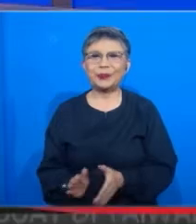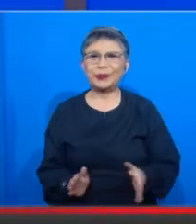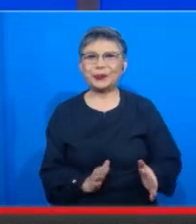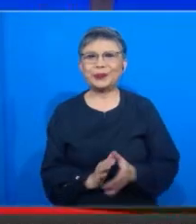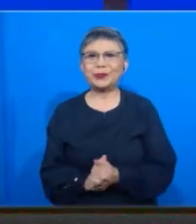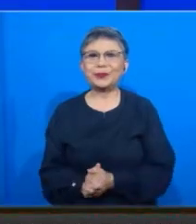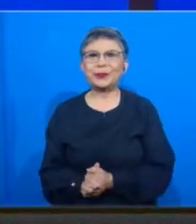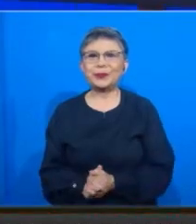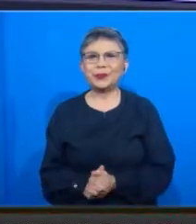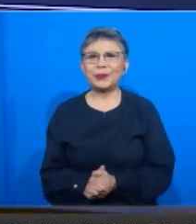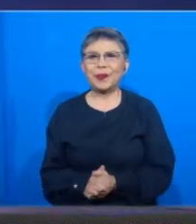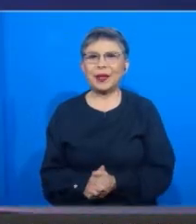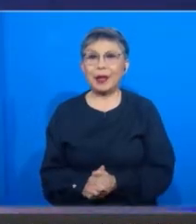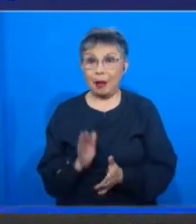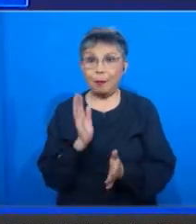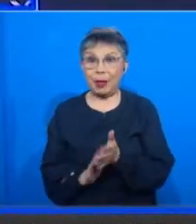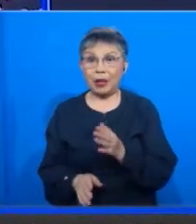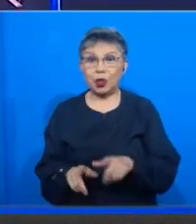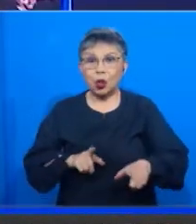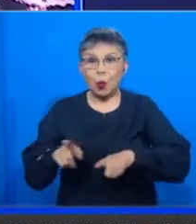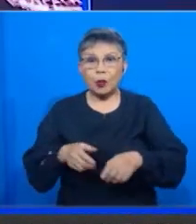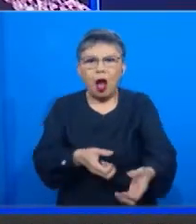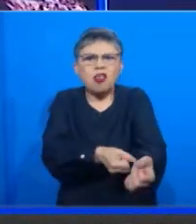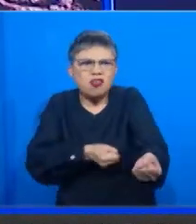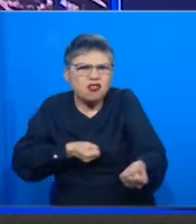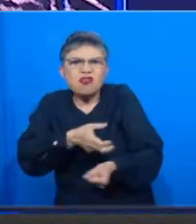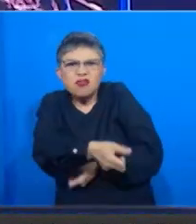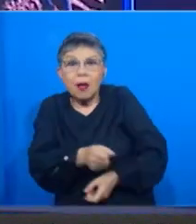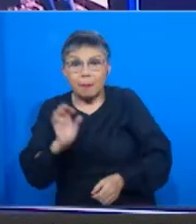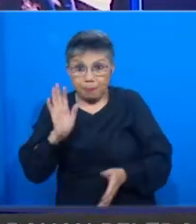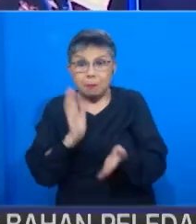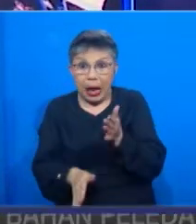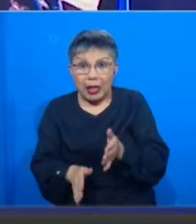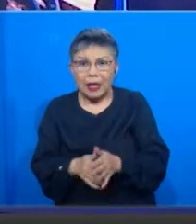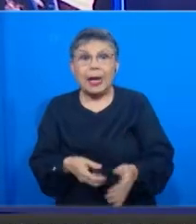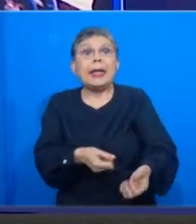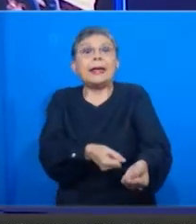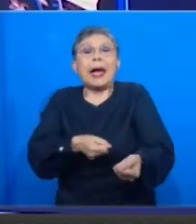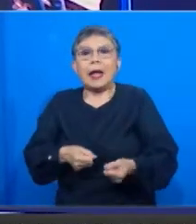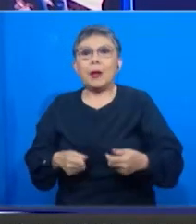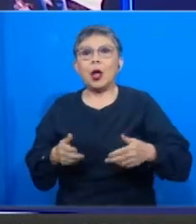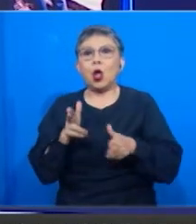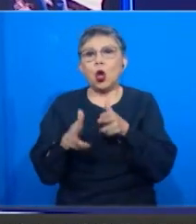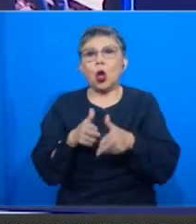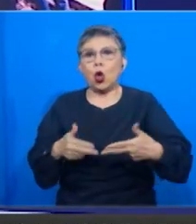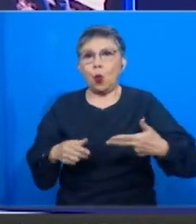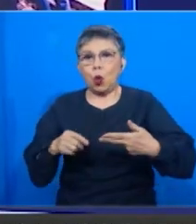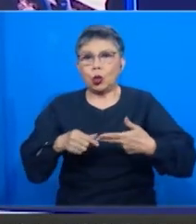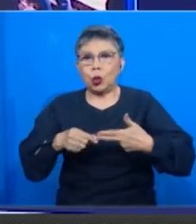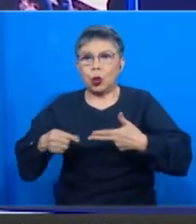Dan selanjutnya Anda pasti pernah ikut lomba tarik tambang. Tapi apa jadinya kalau yang ditarik adalah lokomotif kereta api